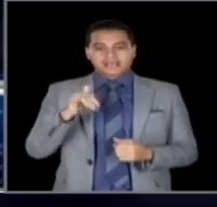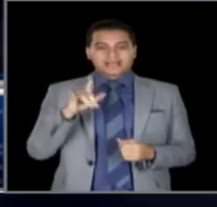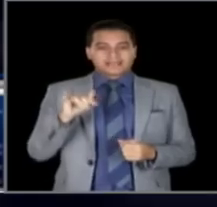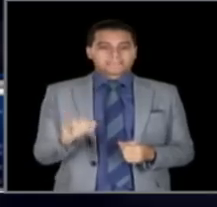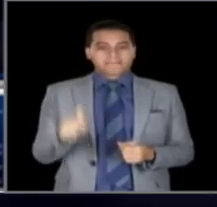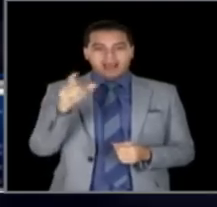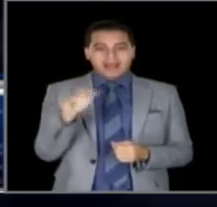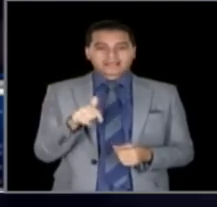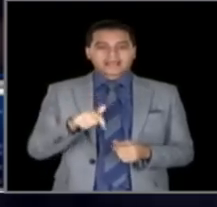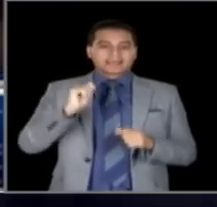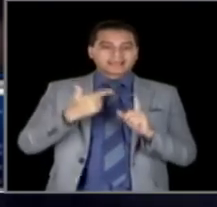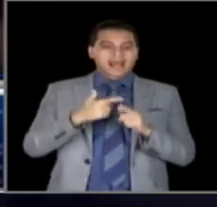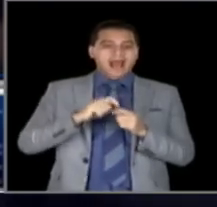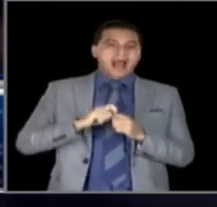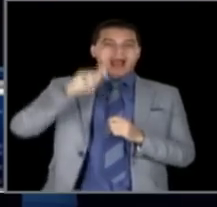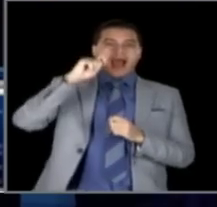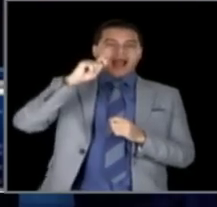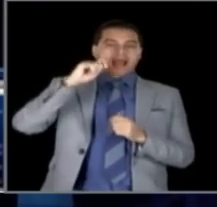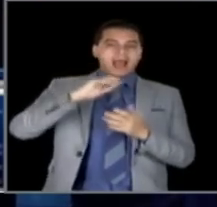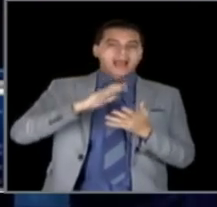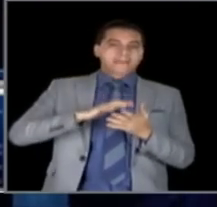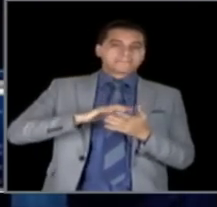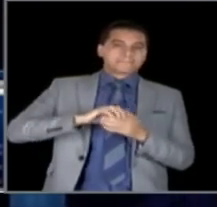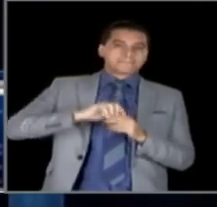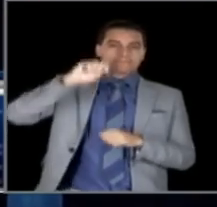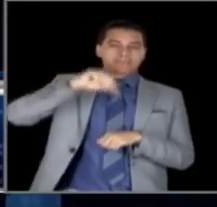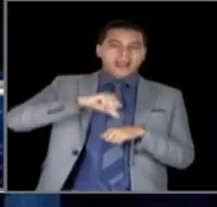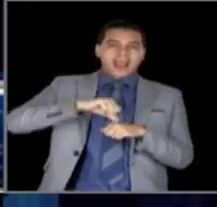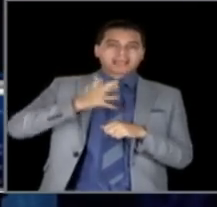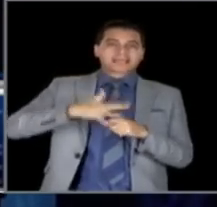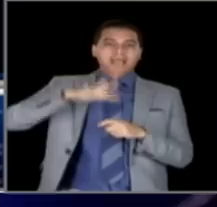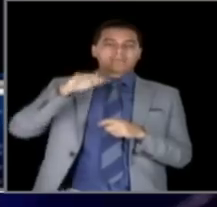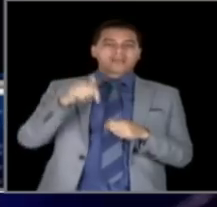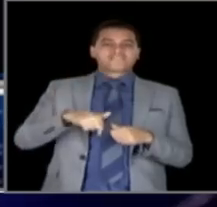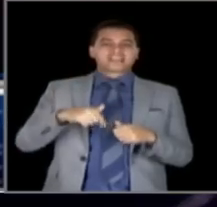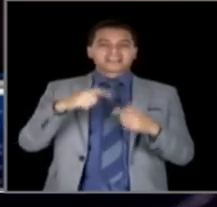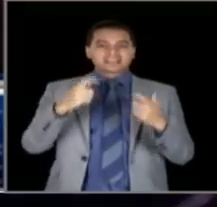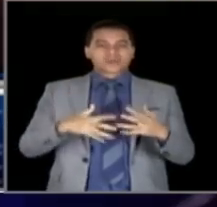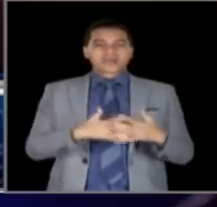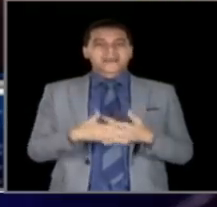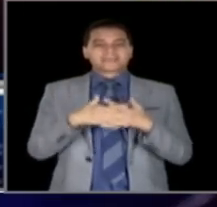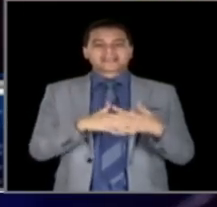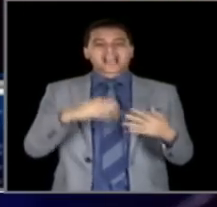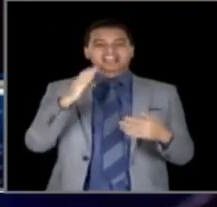إليماني هي ثاني أعلى قمة جبلية بإحدى دول أمريكا الجنوبية، فما هي؟